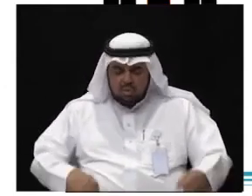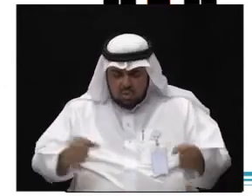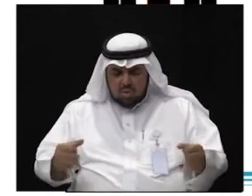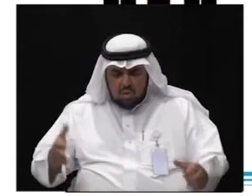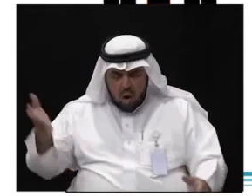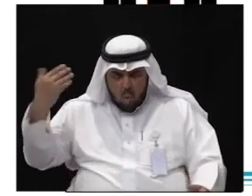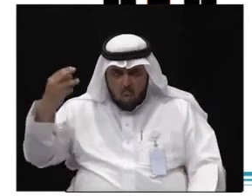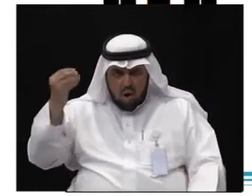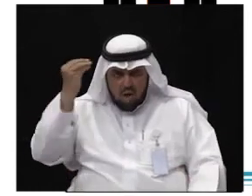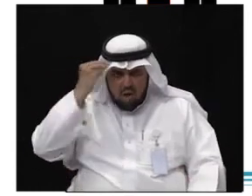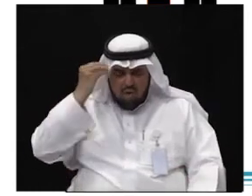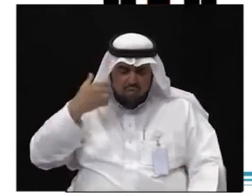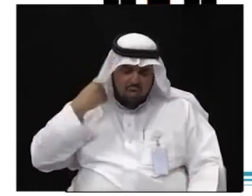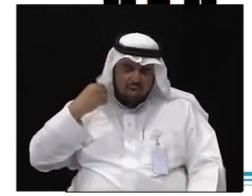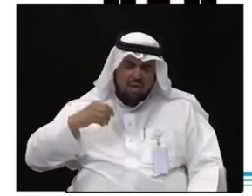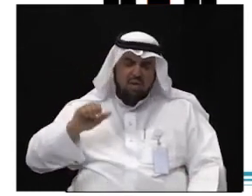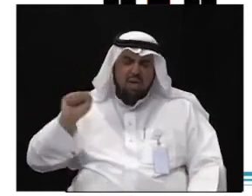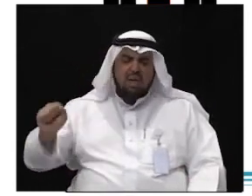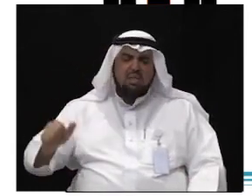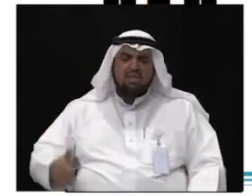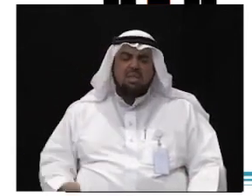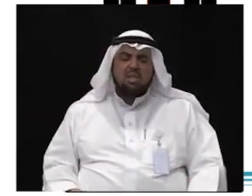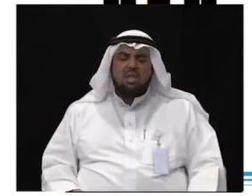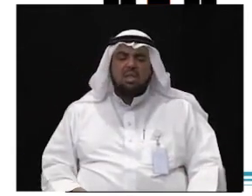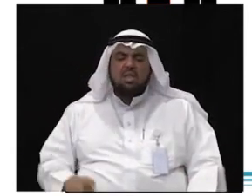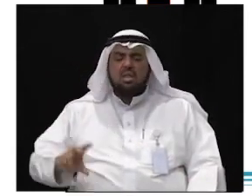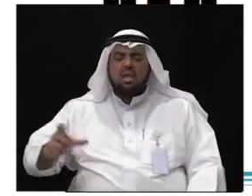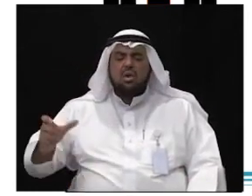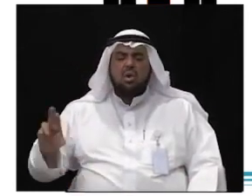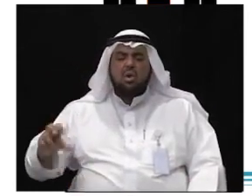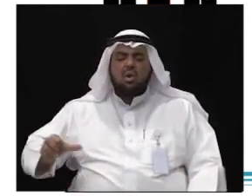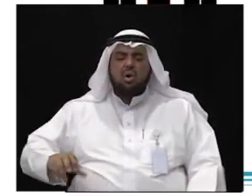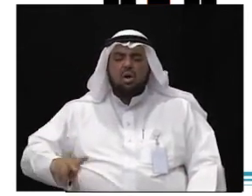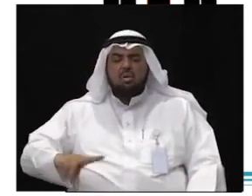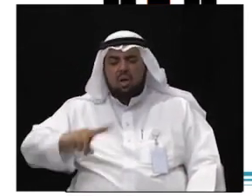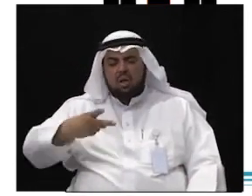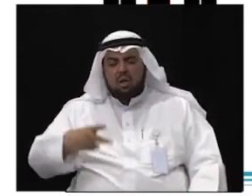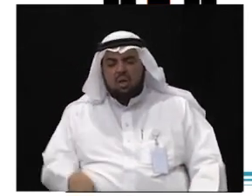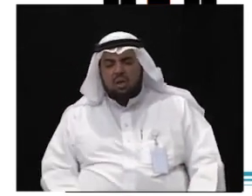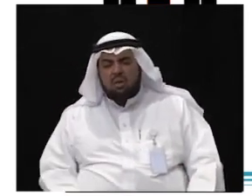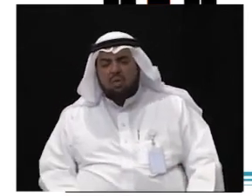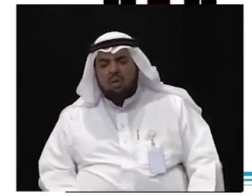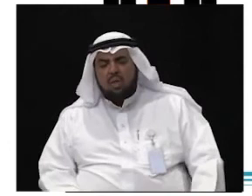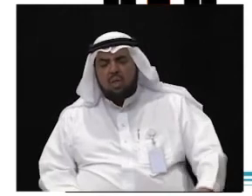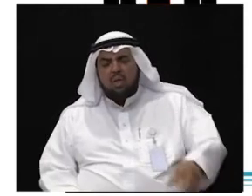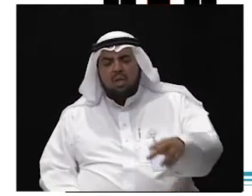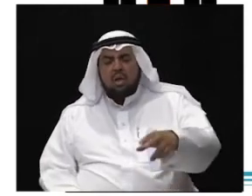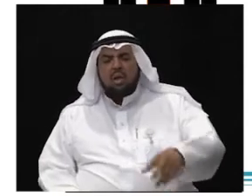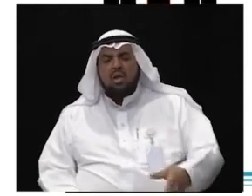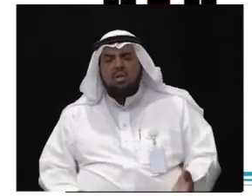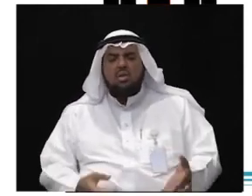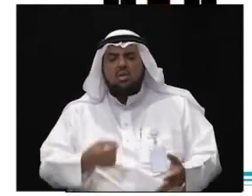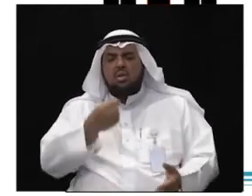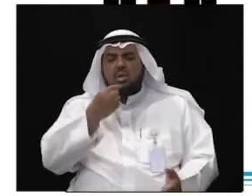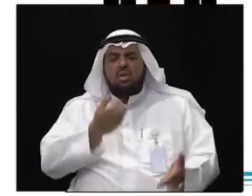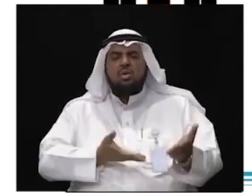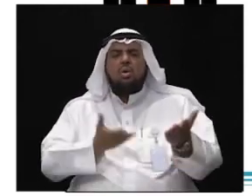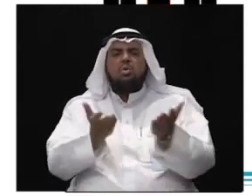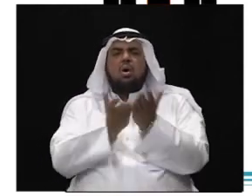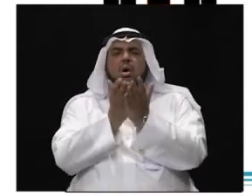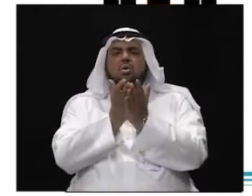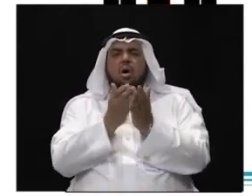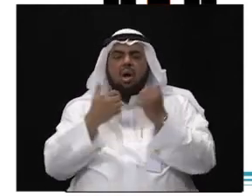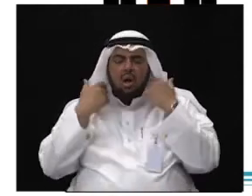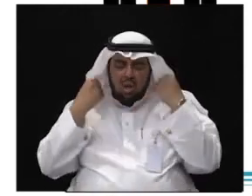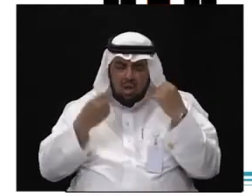معرفته لخاصية items لتظهر القائمة كما يلي: أدعية مأثورة تشمل أدعية قبل